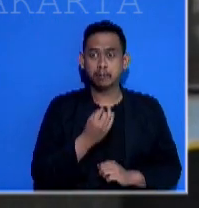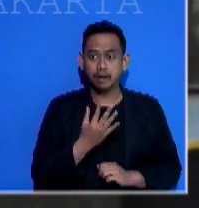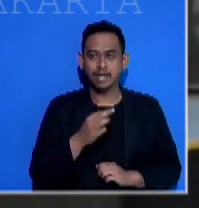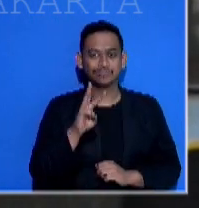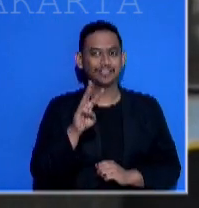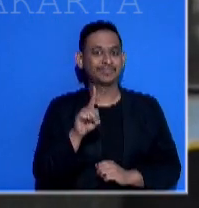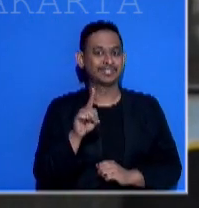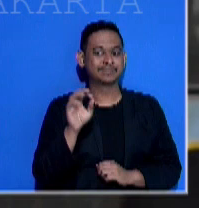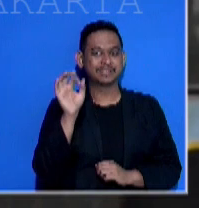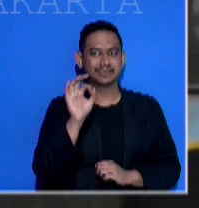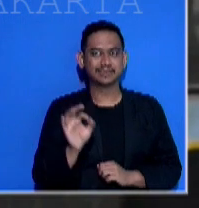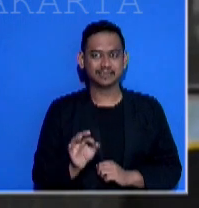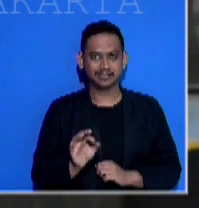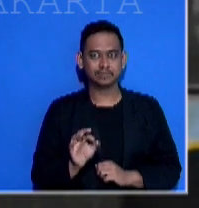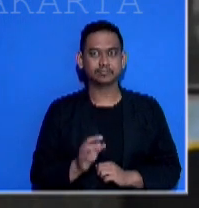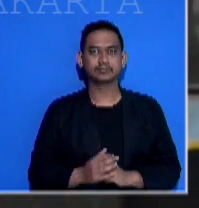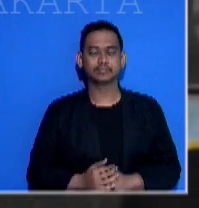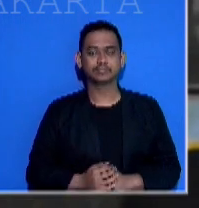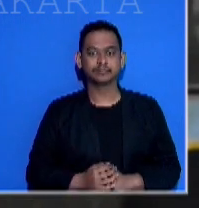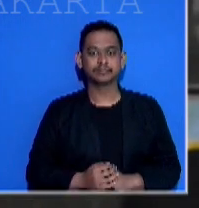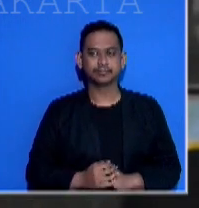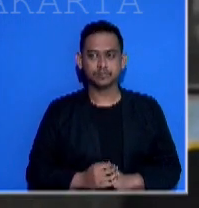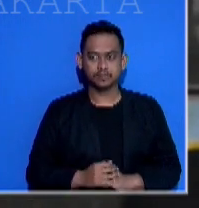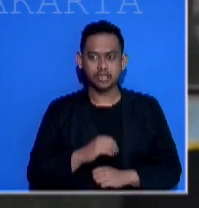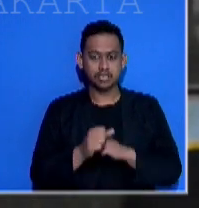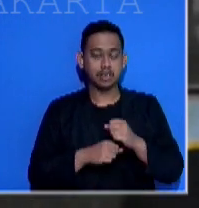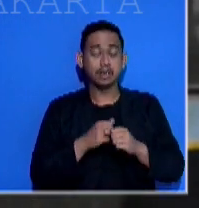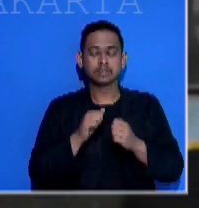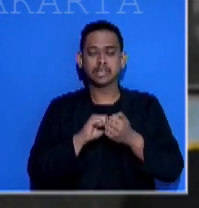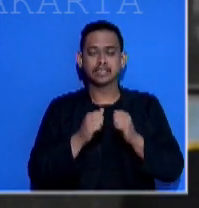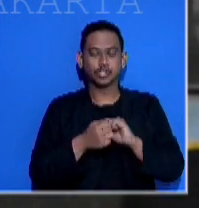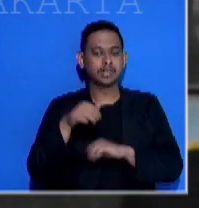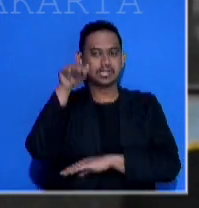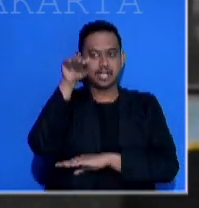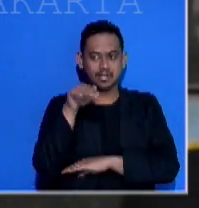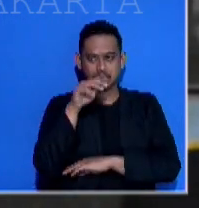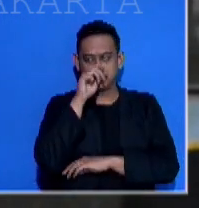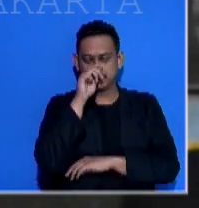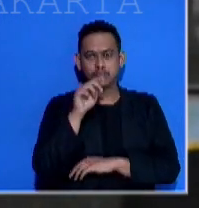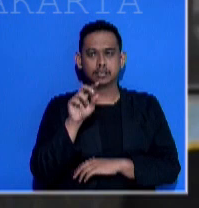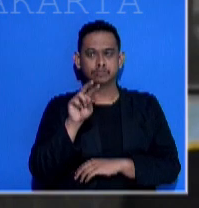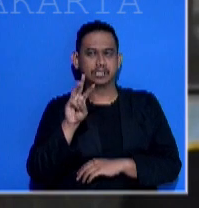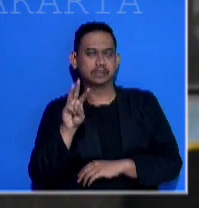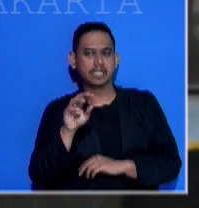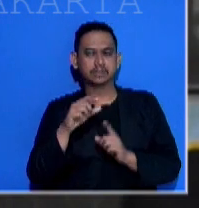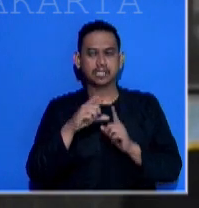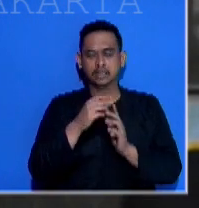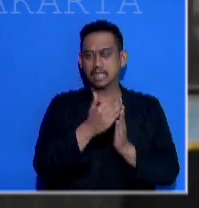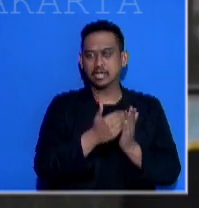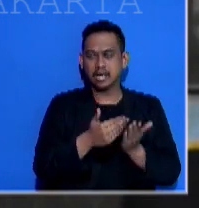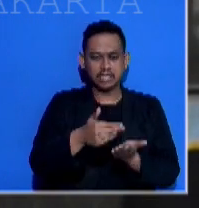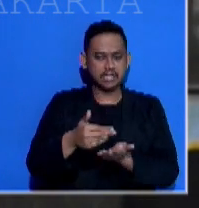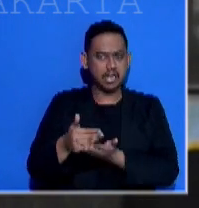31%. Di mana untuk kriminalitas jumlah 2023 itu datanya 51